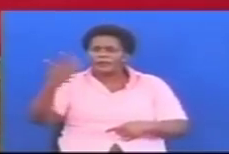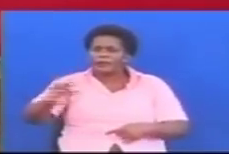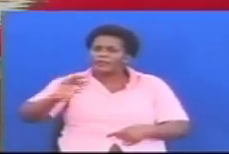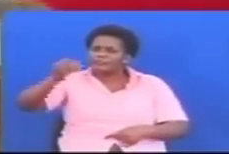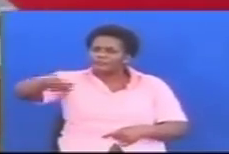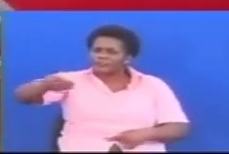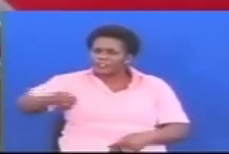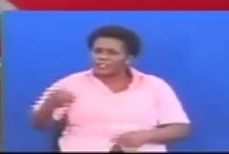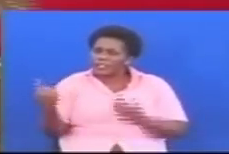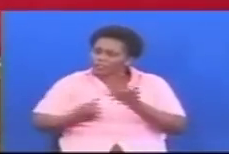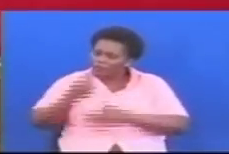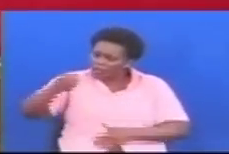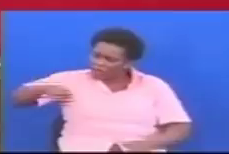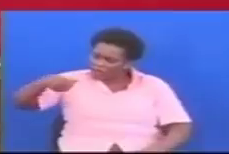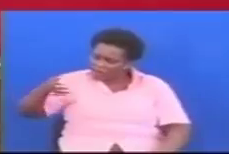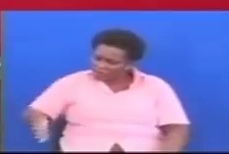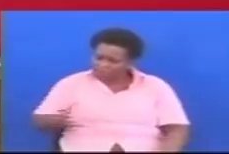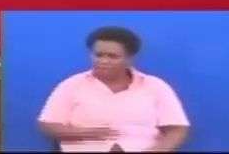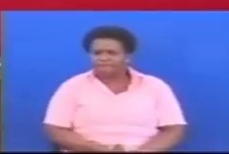maji.